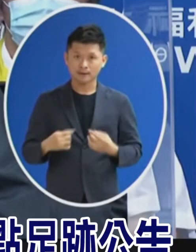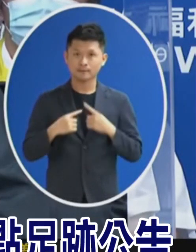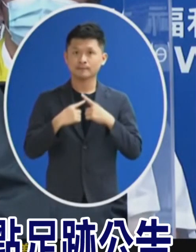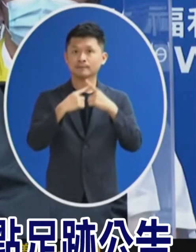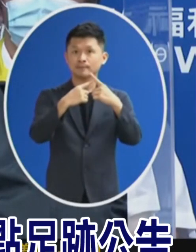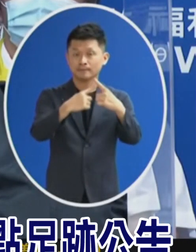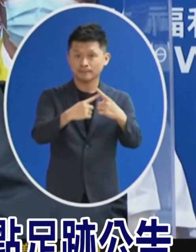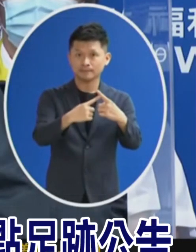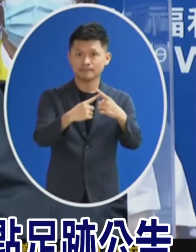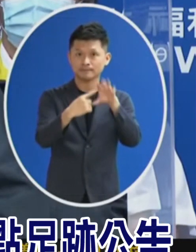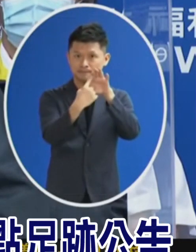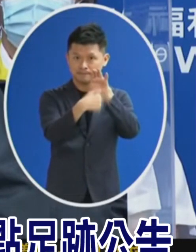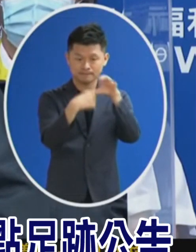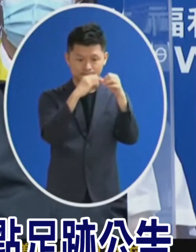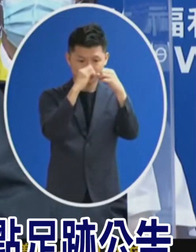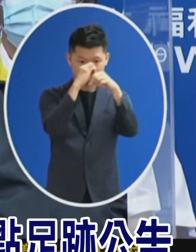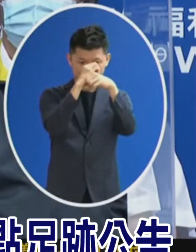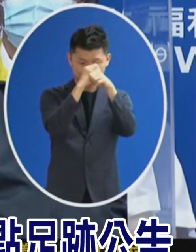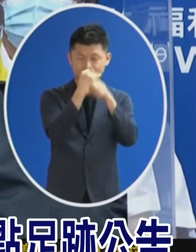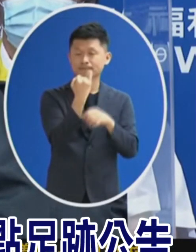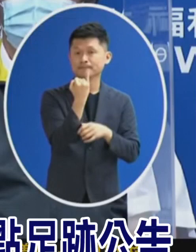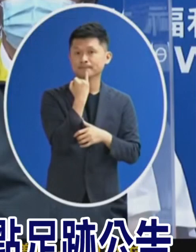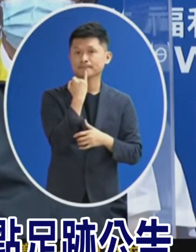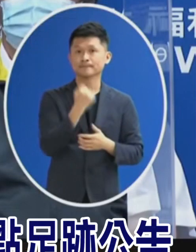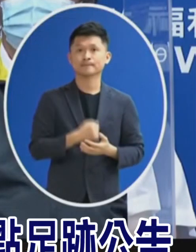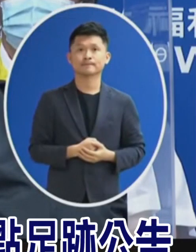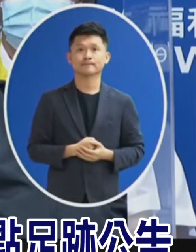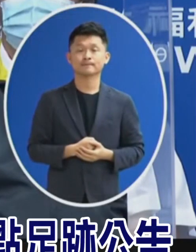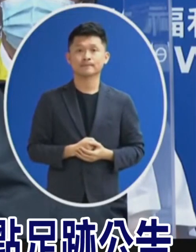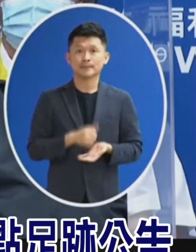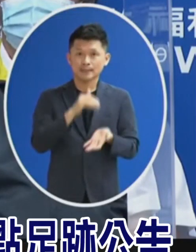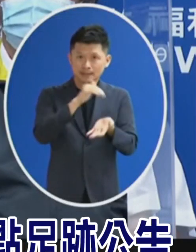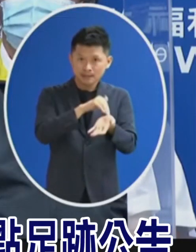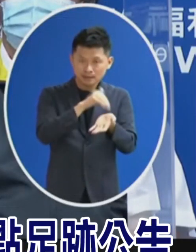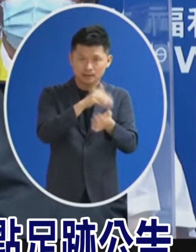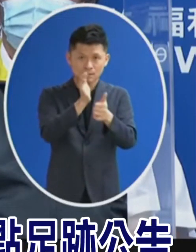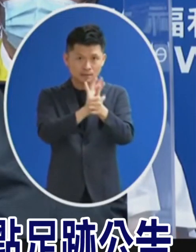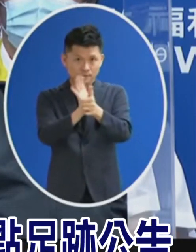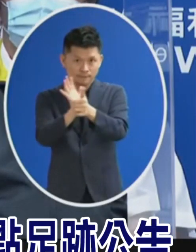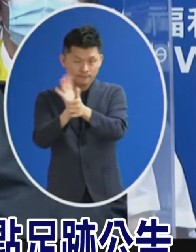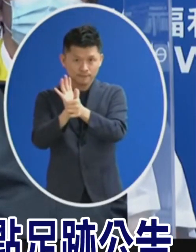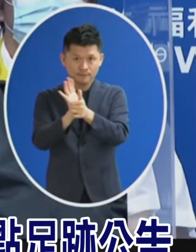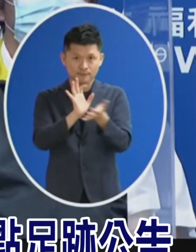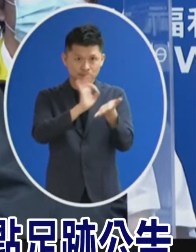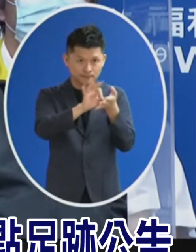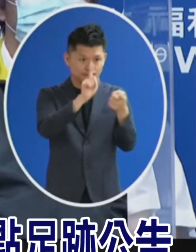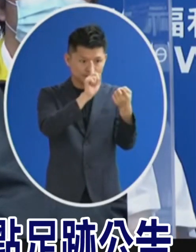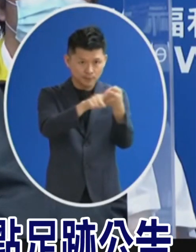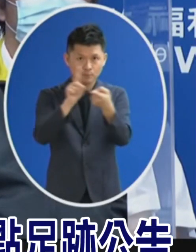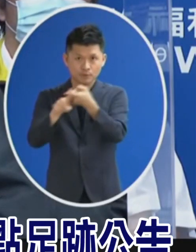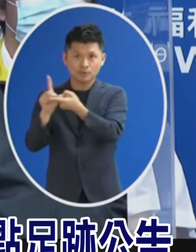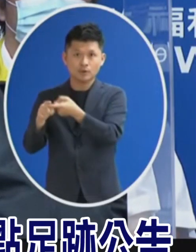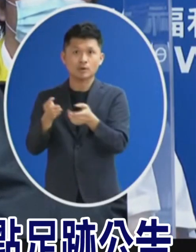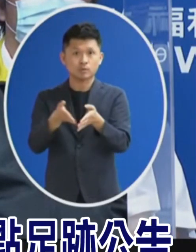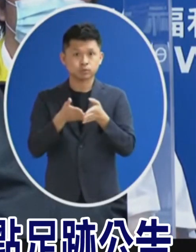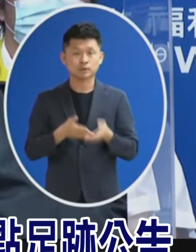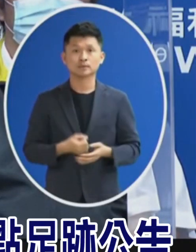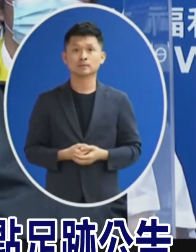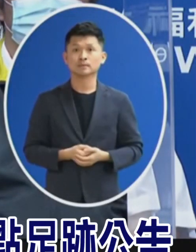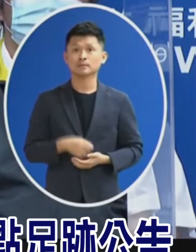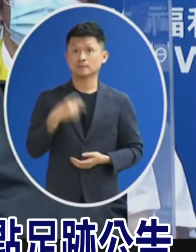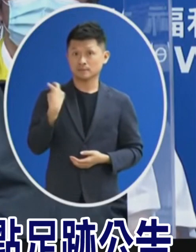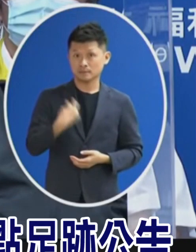站来采检，大家都能够把医疗资源做最适当的使用，那也能够